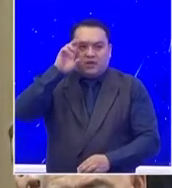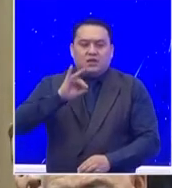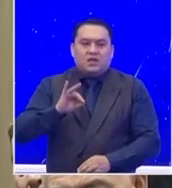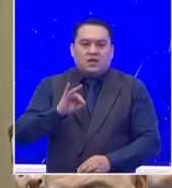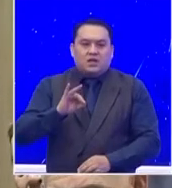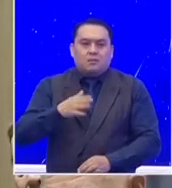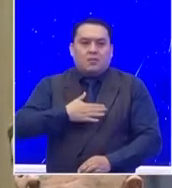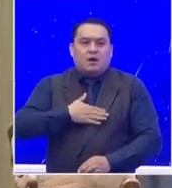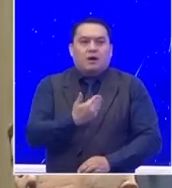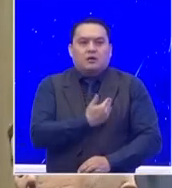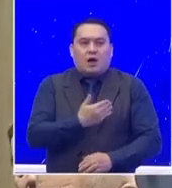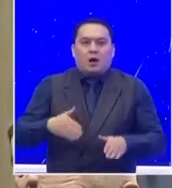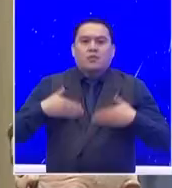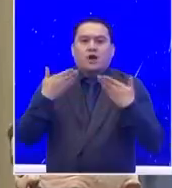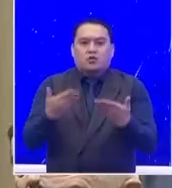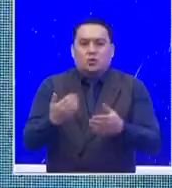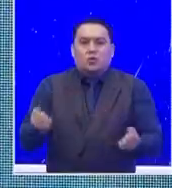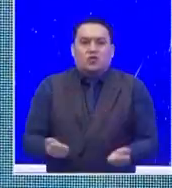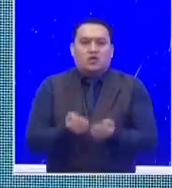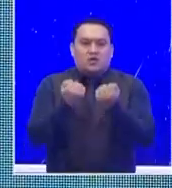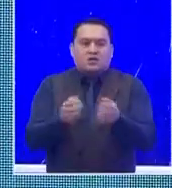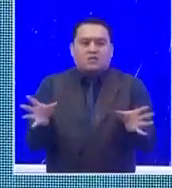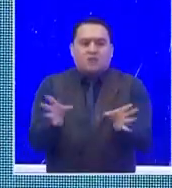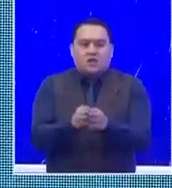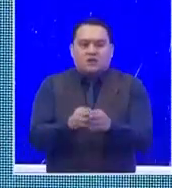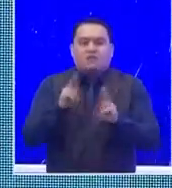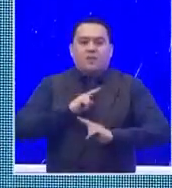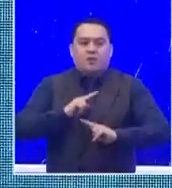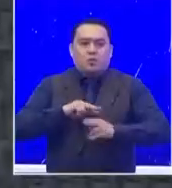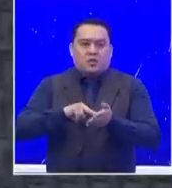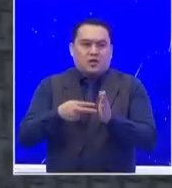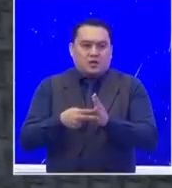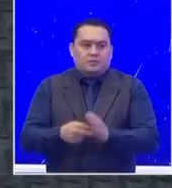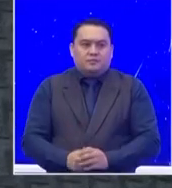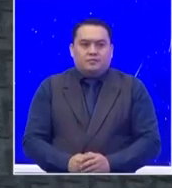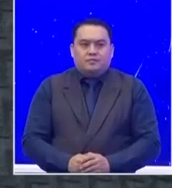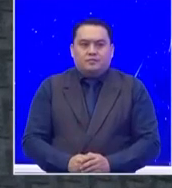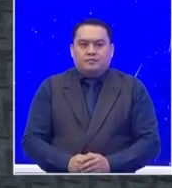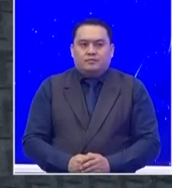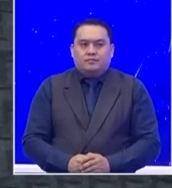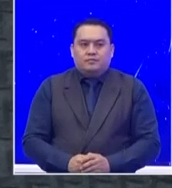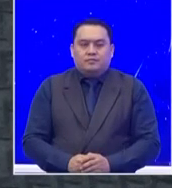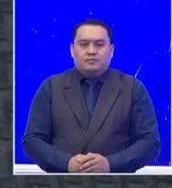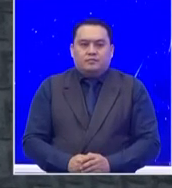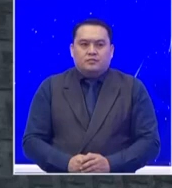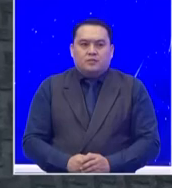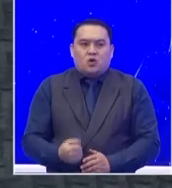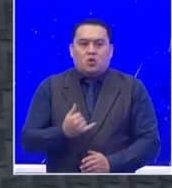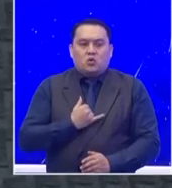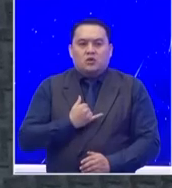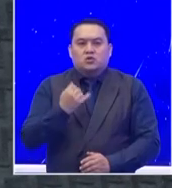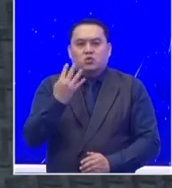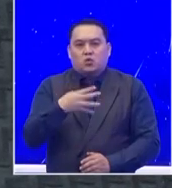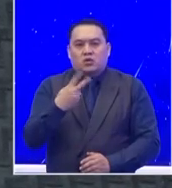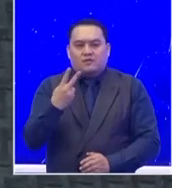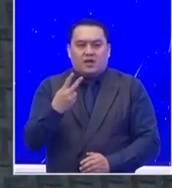вот мы хотели бы обратиться к вам за поддержкой, именно совместно проработать этот план. В полях фильтрации расположены 42 чека,